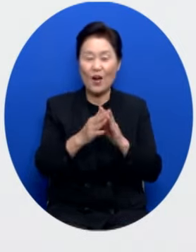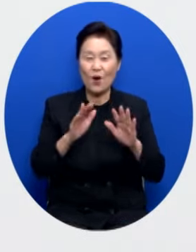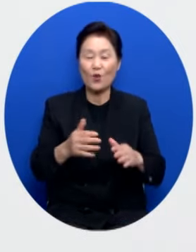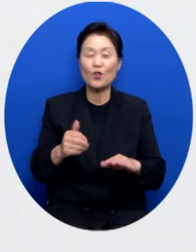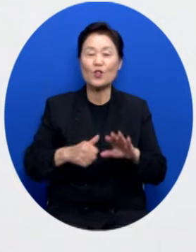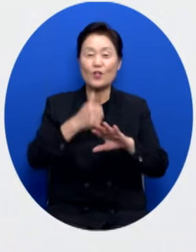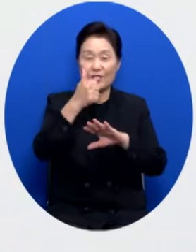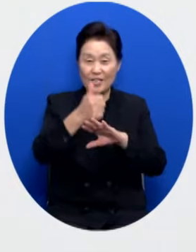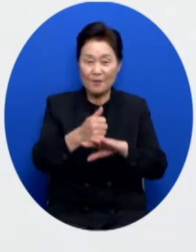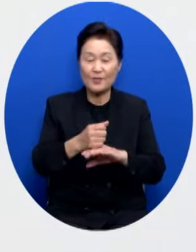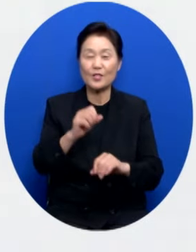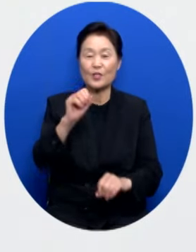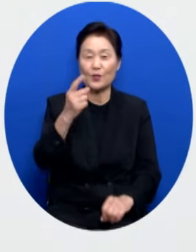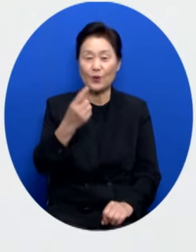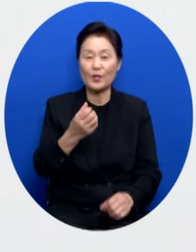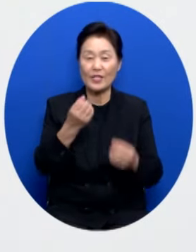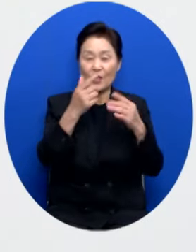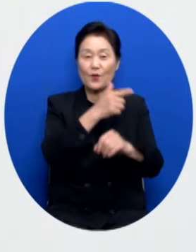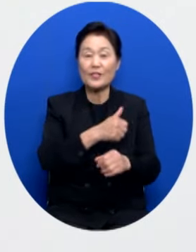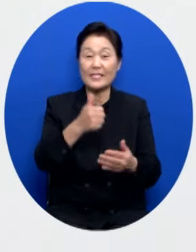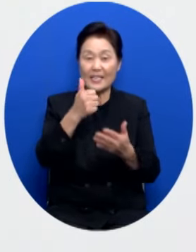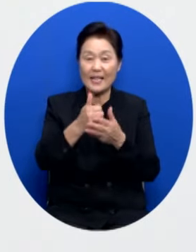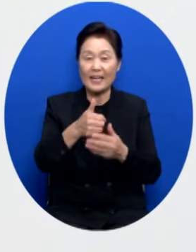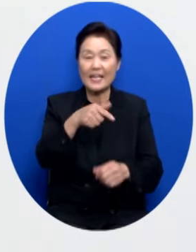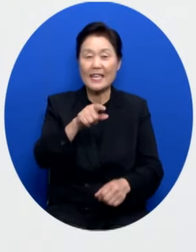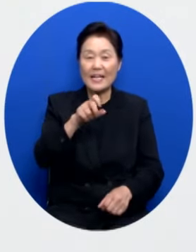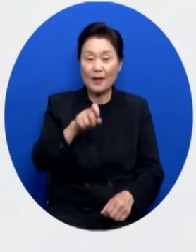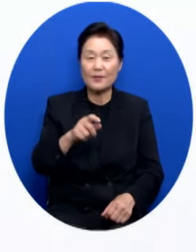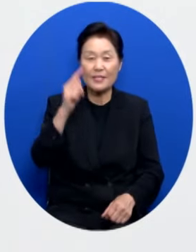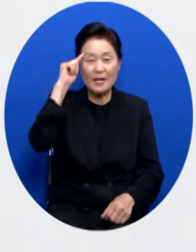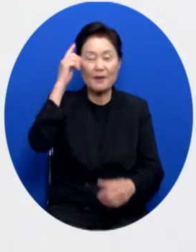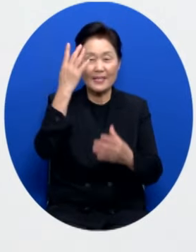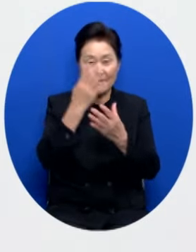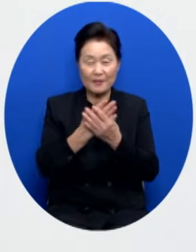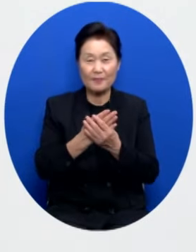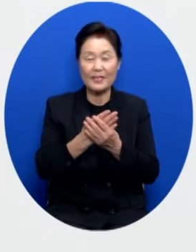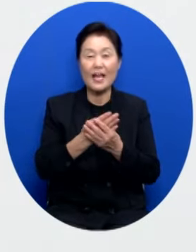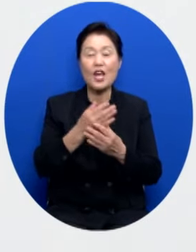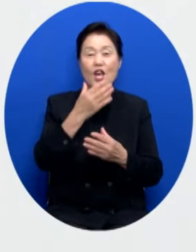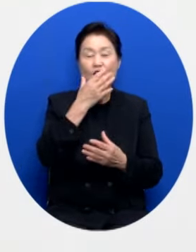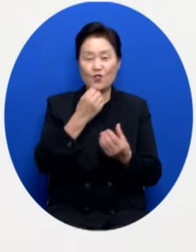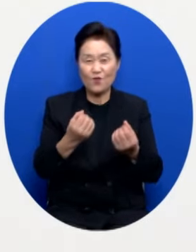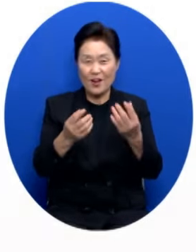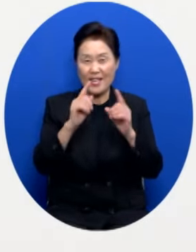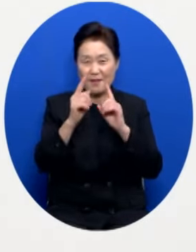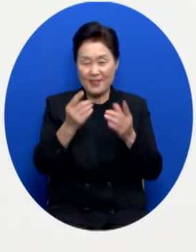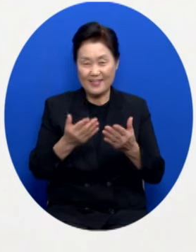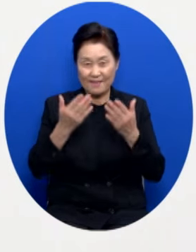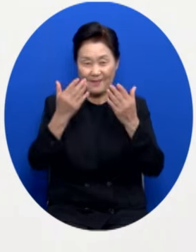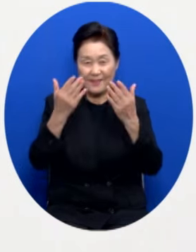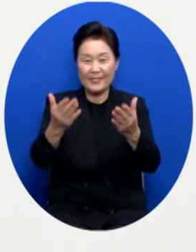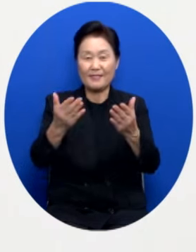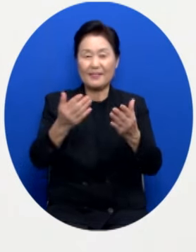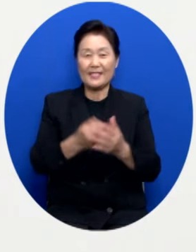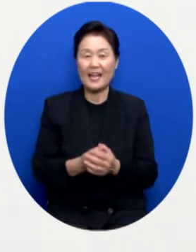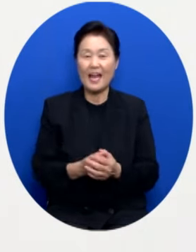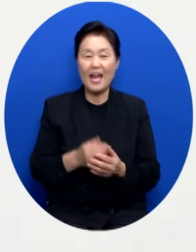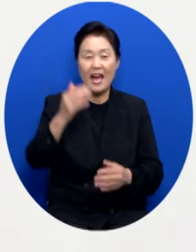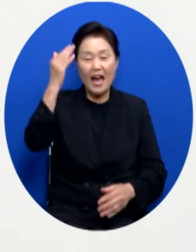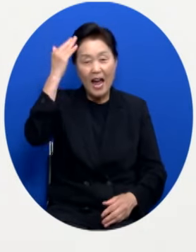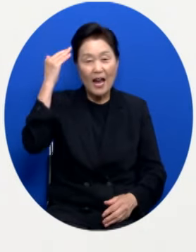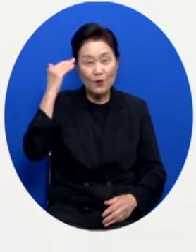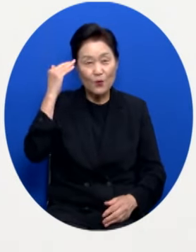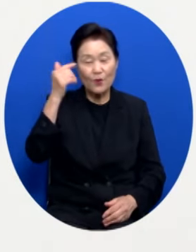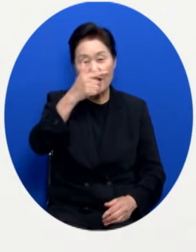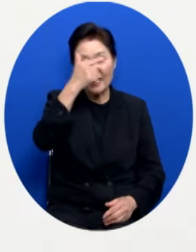would like to extend my congratulations to the new chancellor, Dr. Gyeongcheol Kam. Korea and Tanzania have a relationship